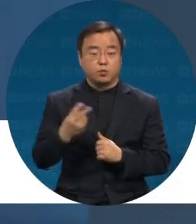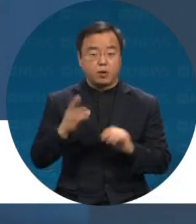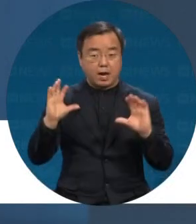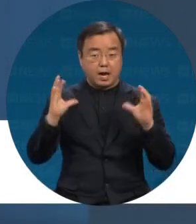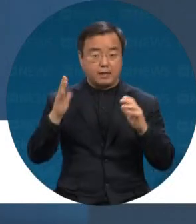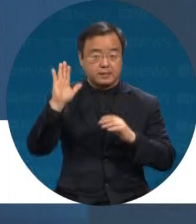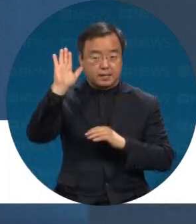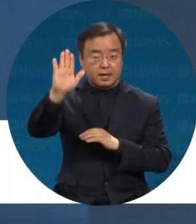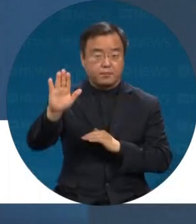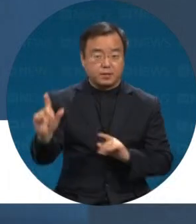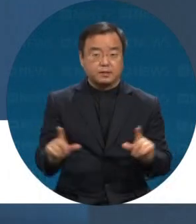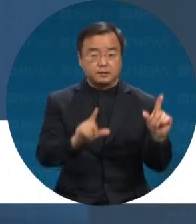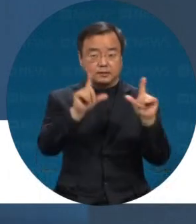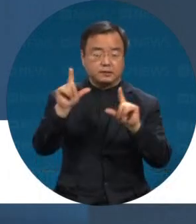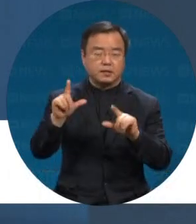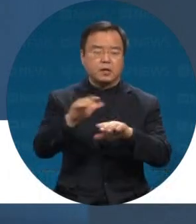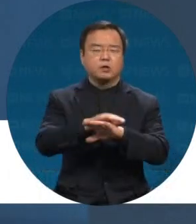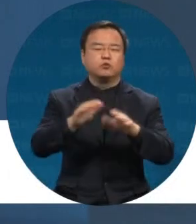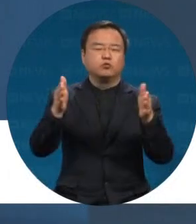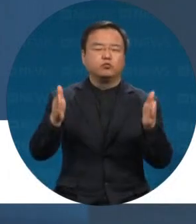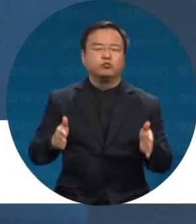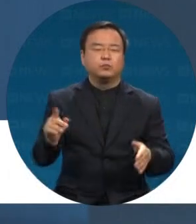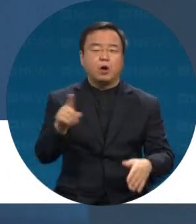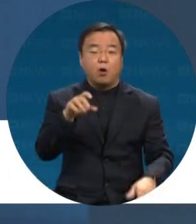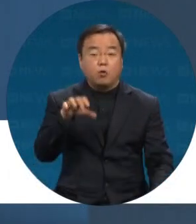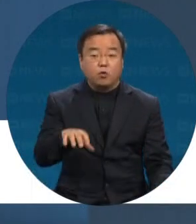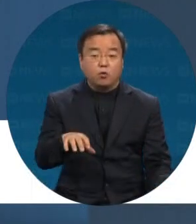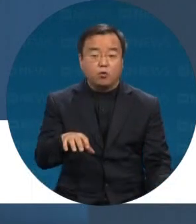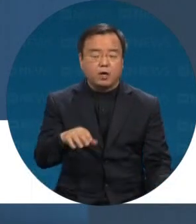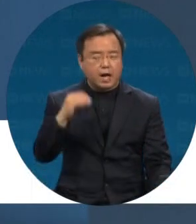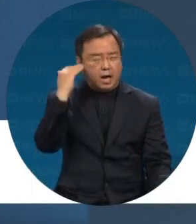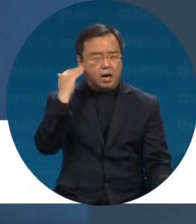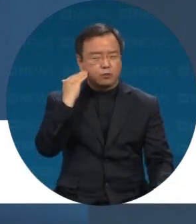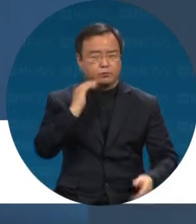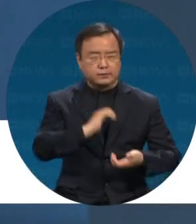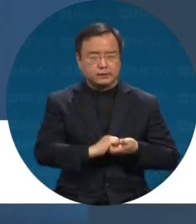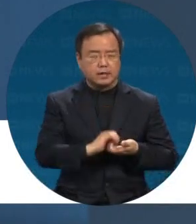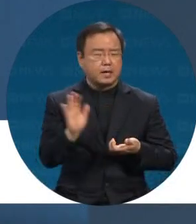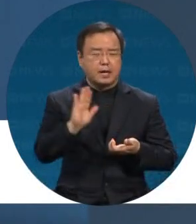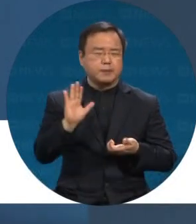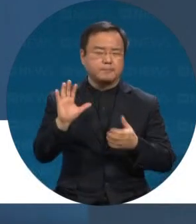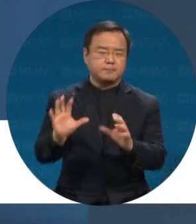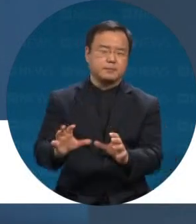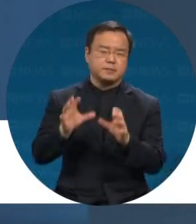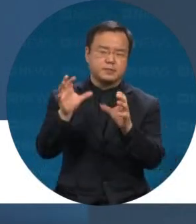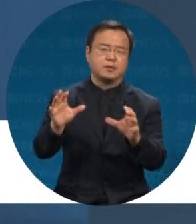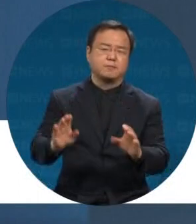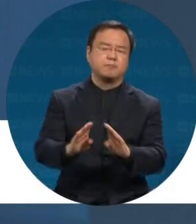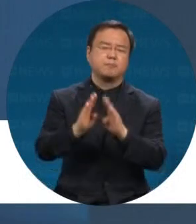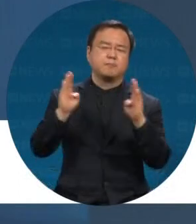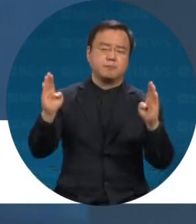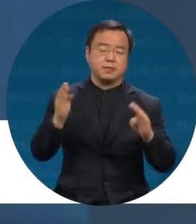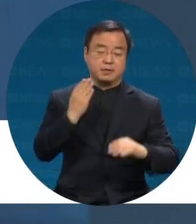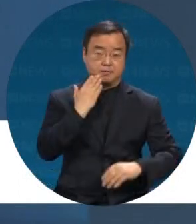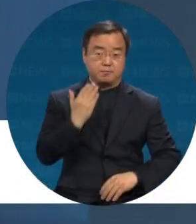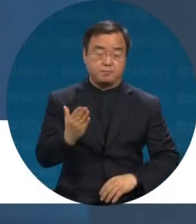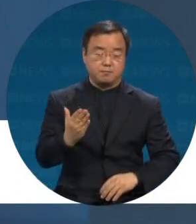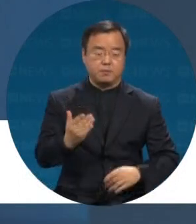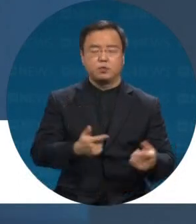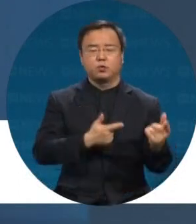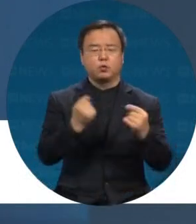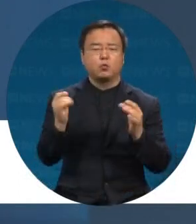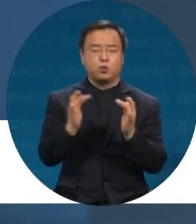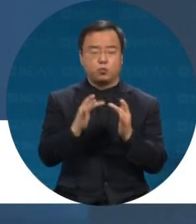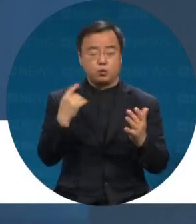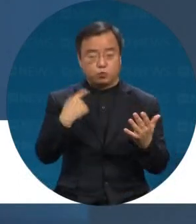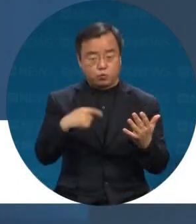미래가 무대가 세계거든요 그래서 그룹을 인재를 키워야 되고 세계 다른 나라 학생들하고 공동교육 과정도 온라인으로